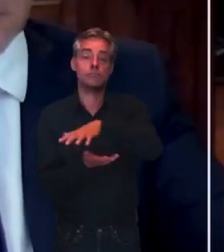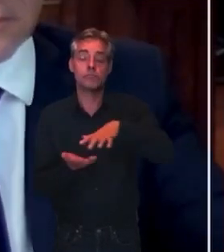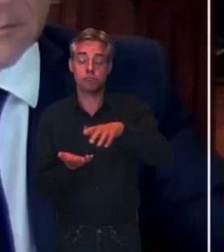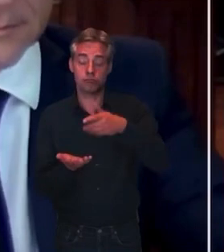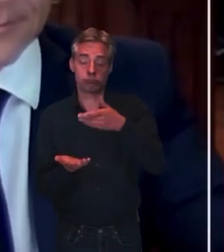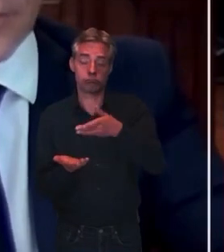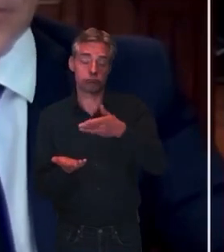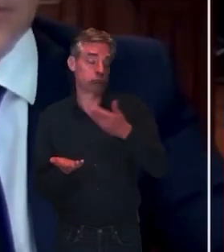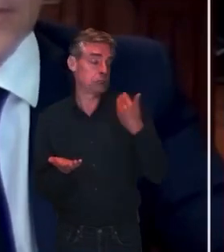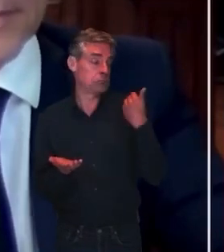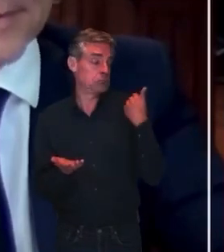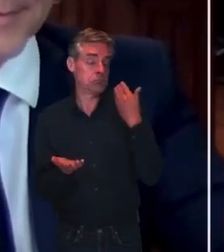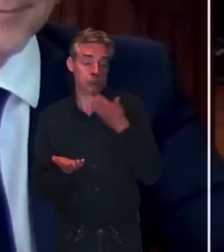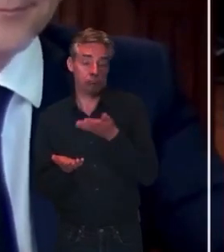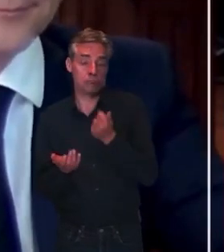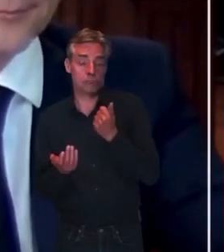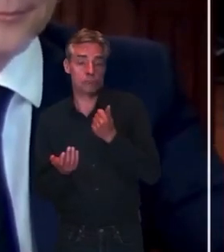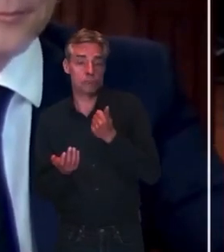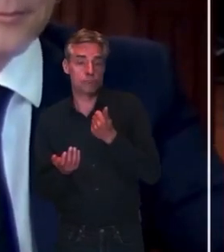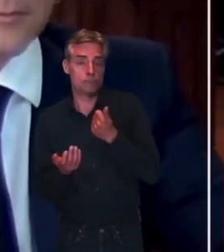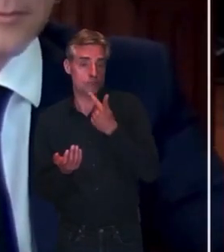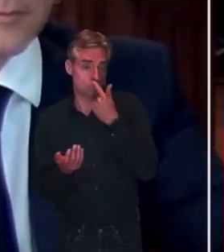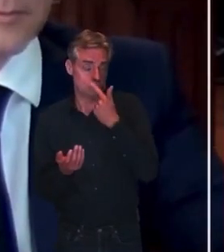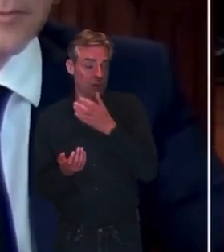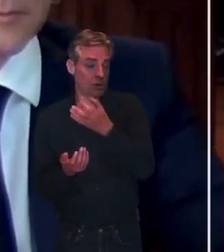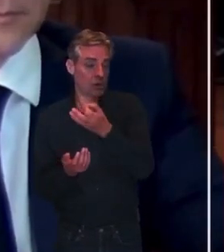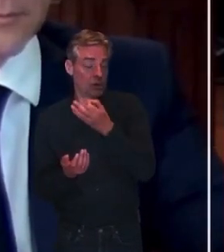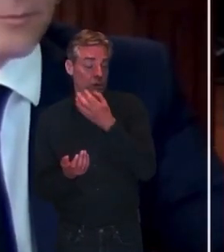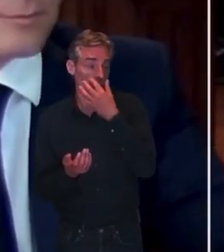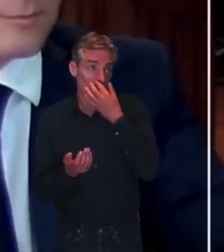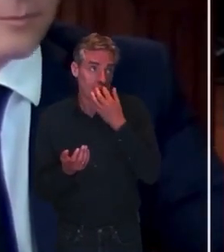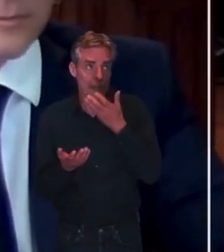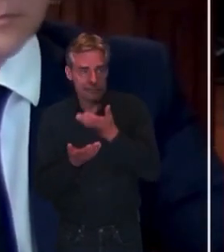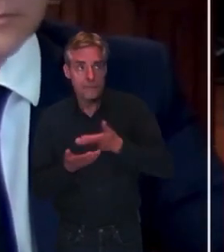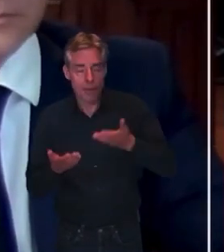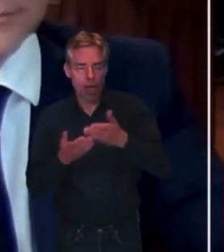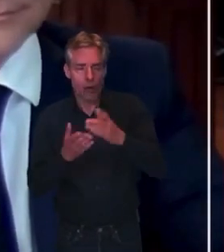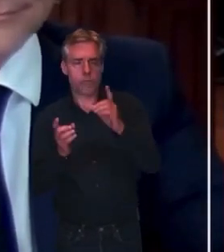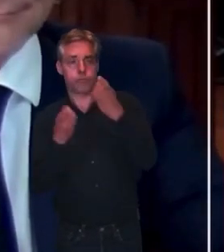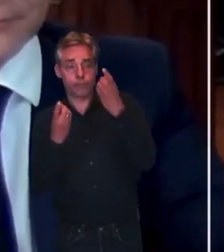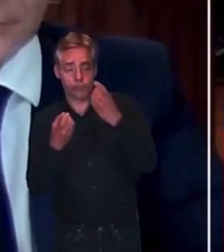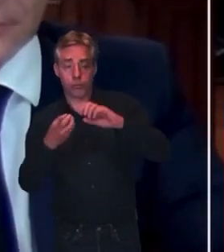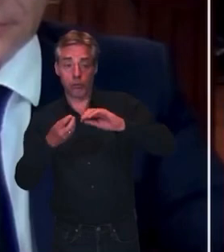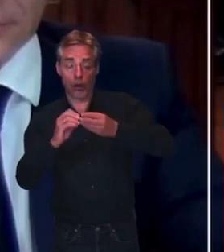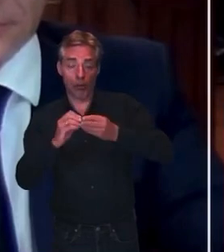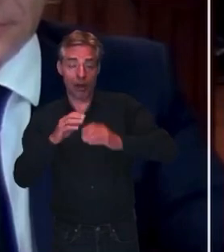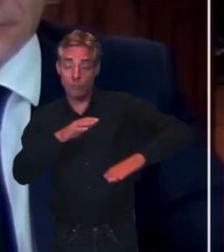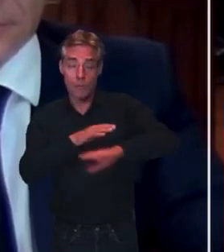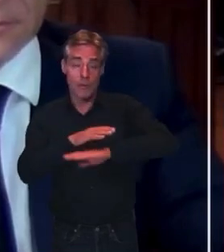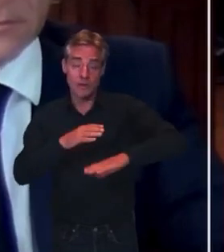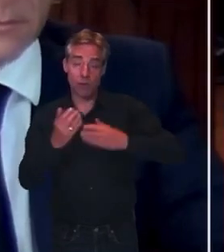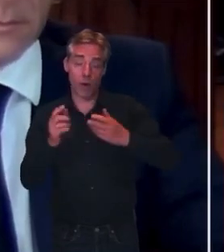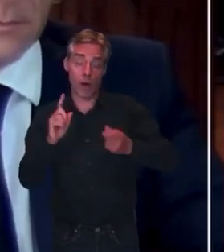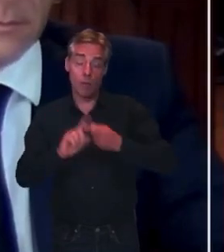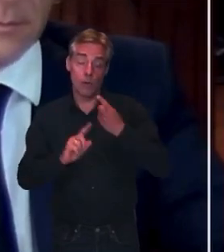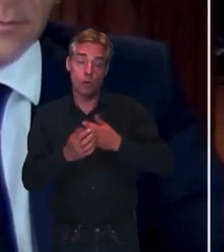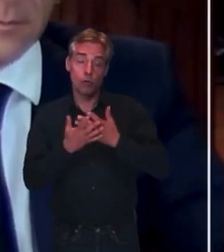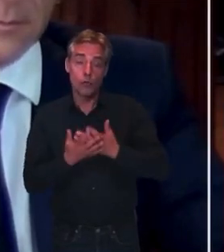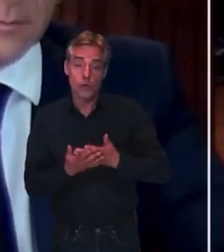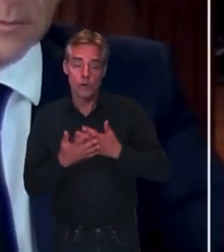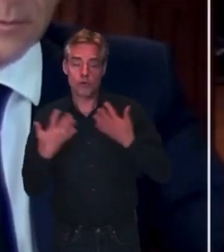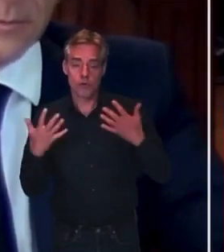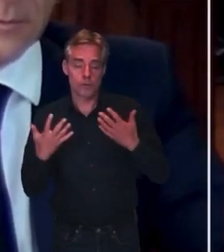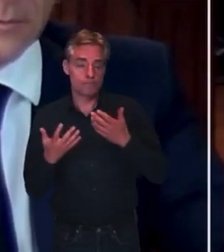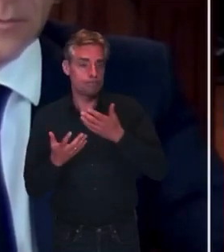qui récemment a manifesté le fait qu'ils étaient dans une difficulté structurelle importante.